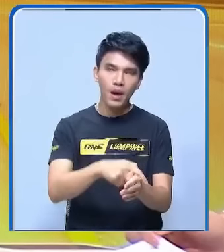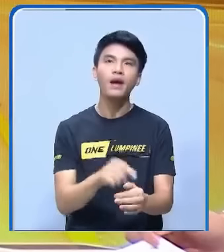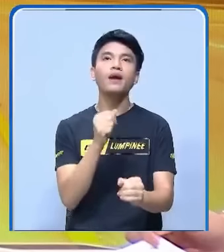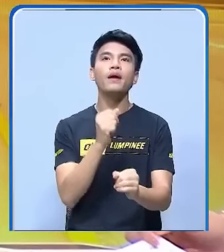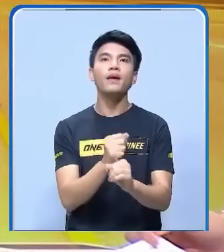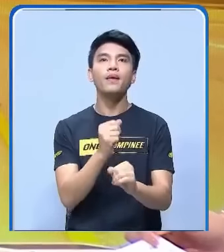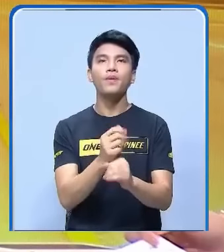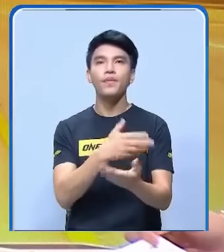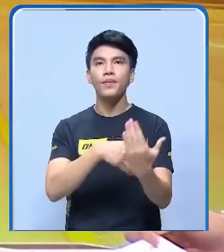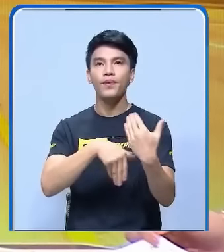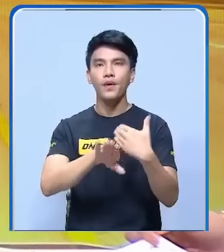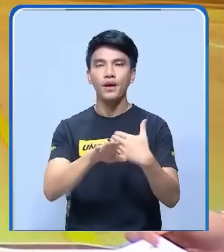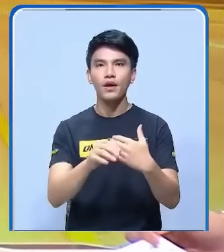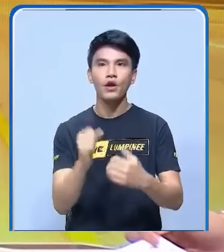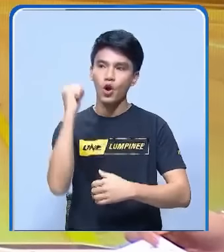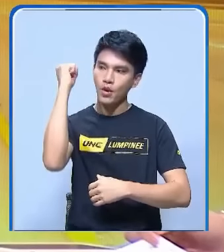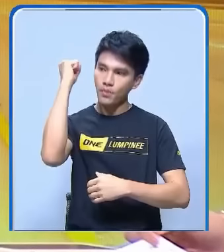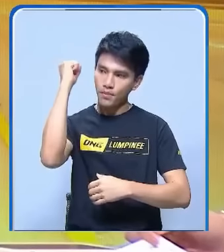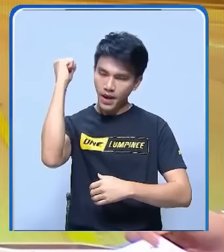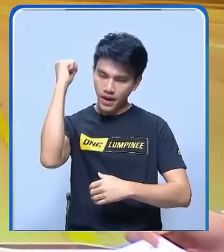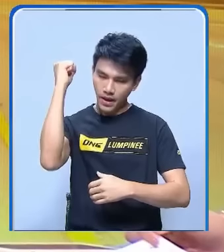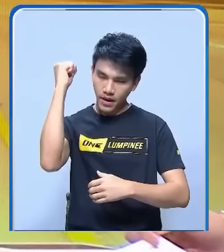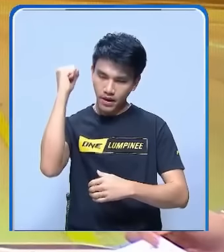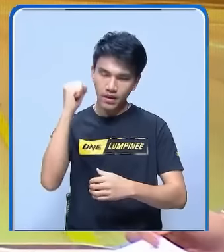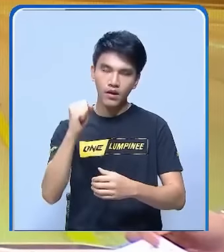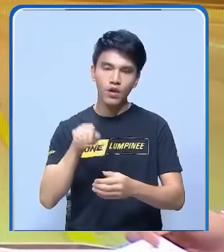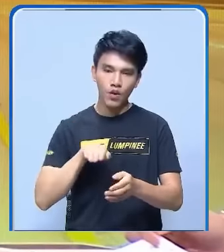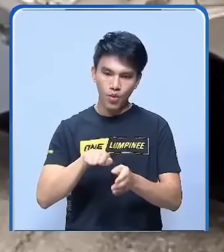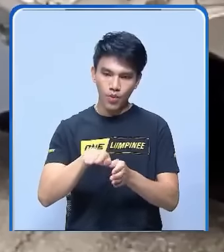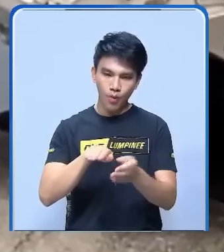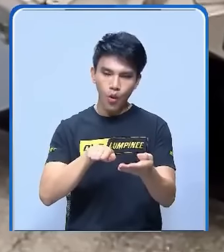ระหว่างทางไปเฉี่ยวชนกับรถเมย์ทับเสียชีวิตทั้งคู่ครับ